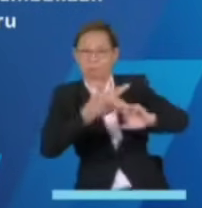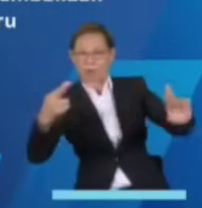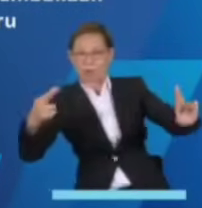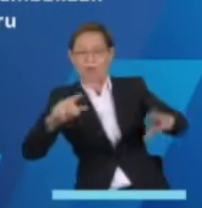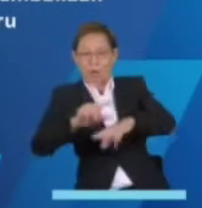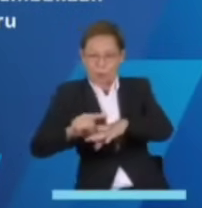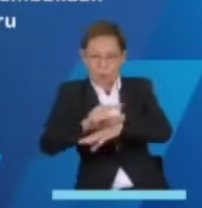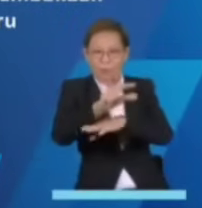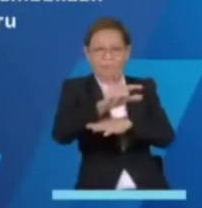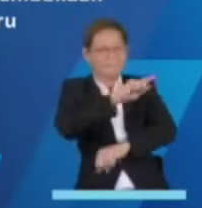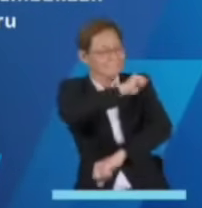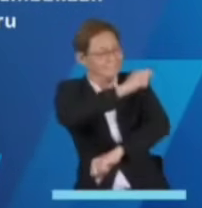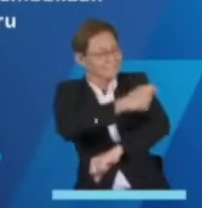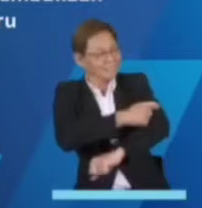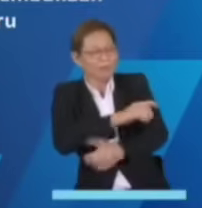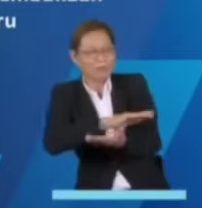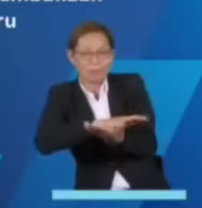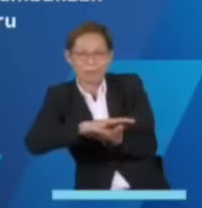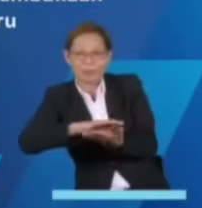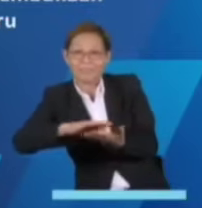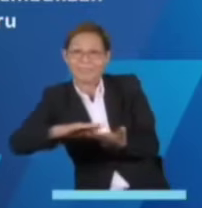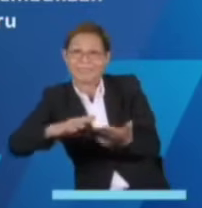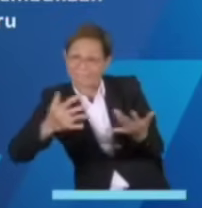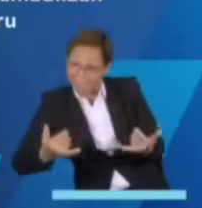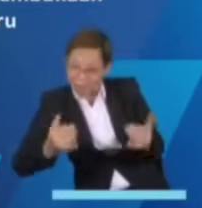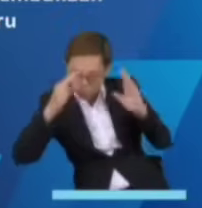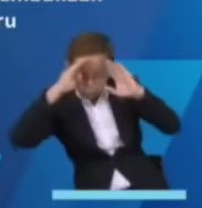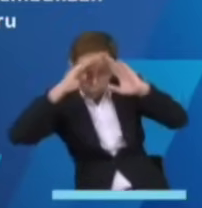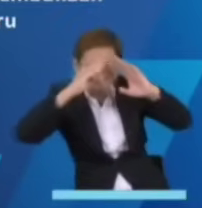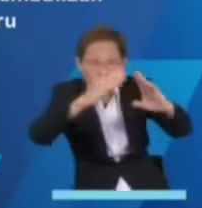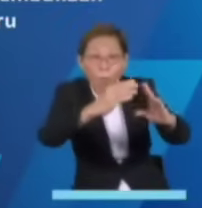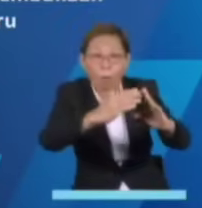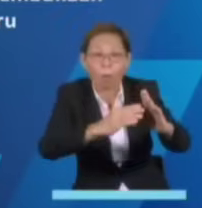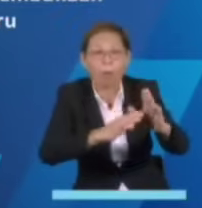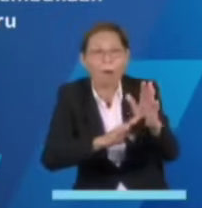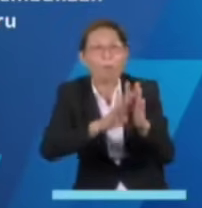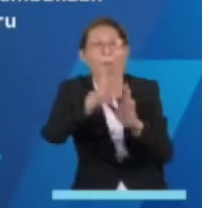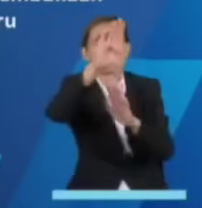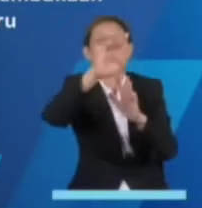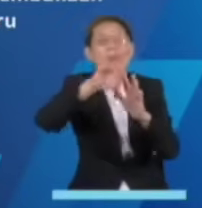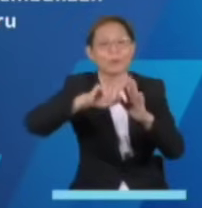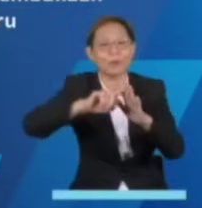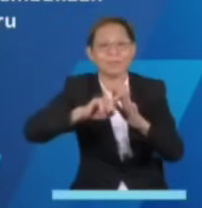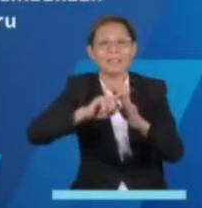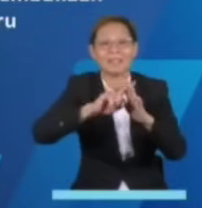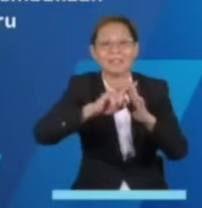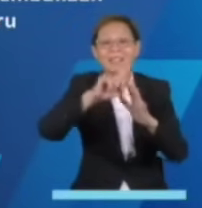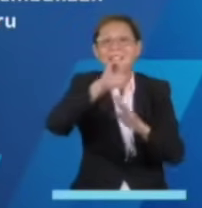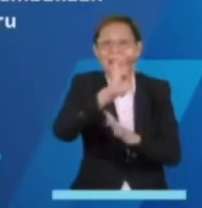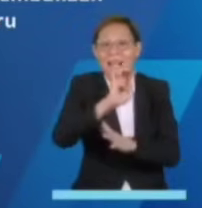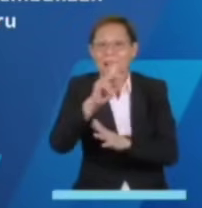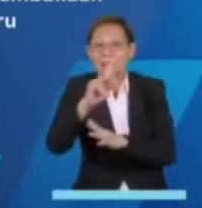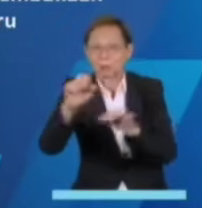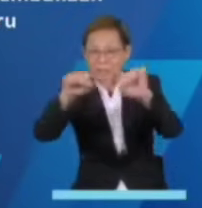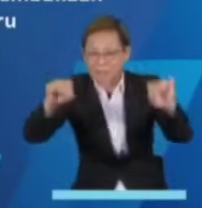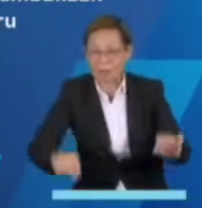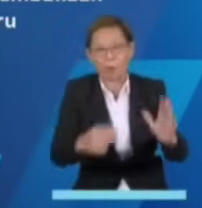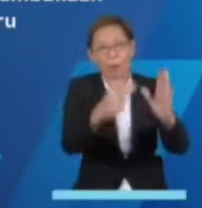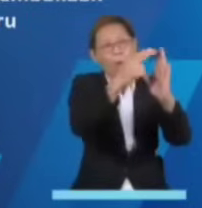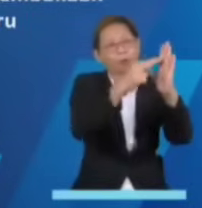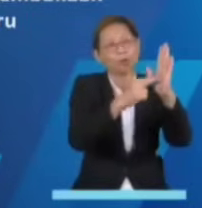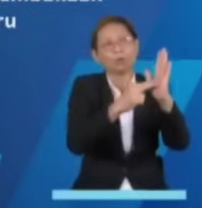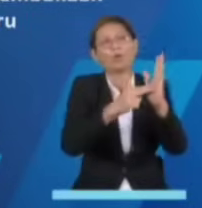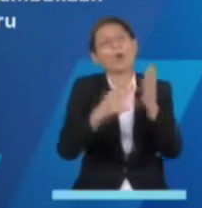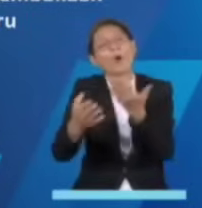penggunaan tenaga bersih. Tumpuan kini adalah untuk membangunkan ekosistem perundangan bagi memudah